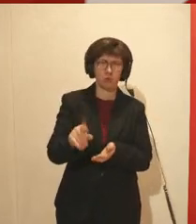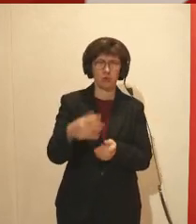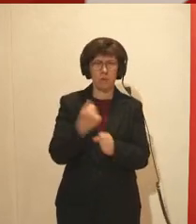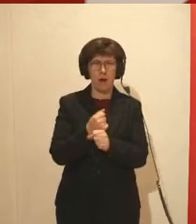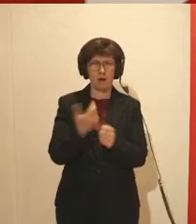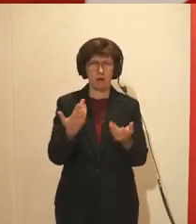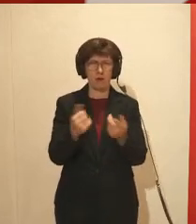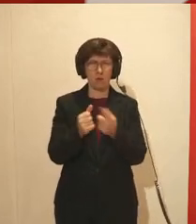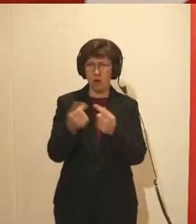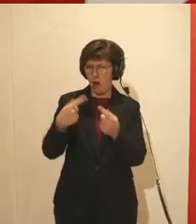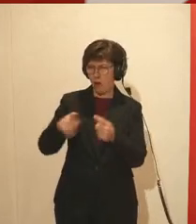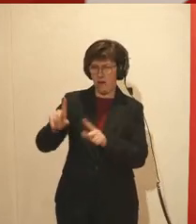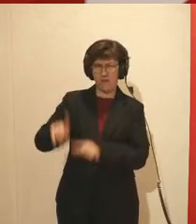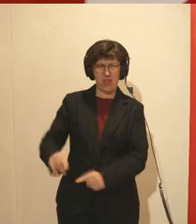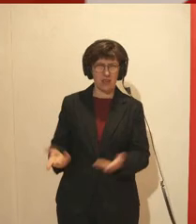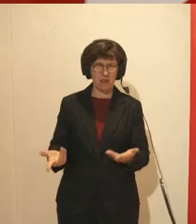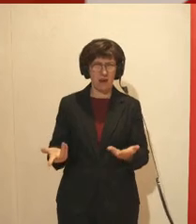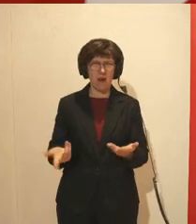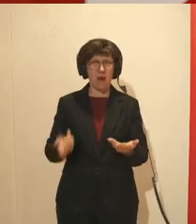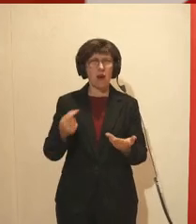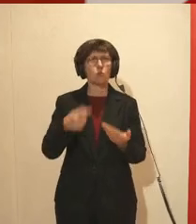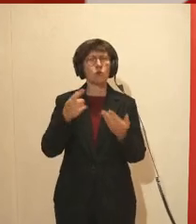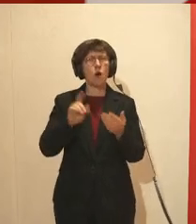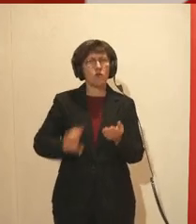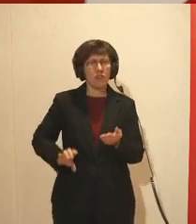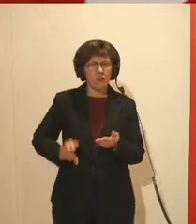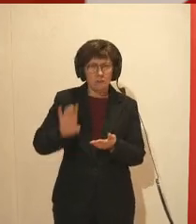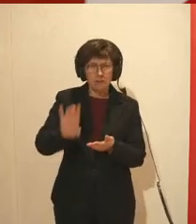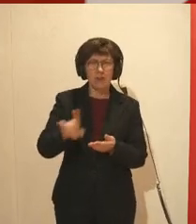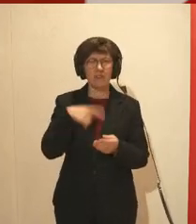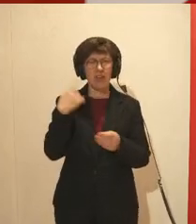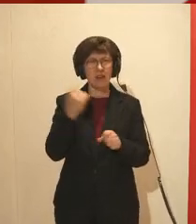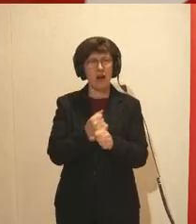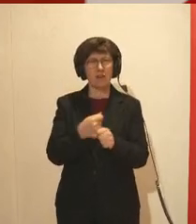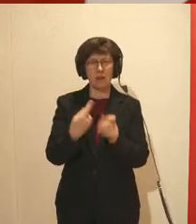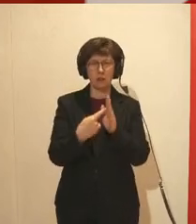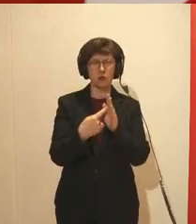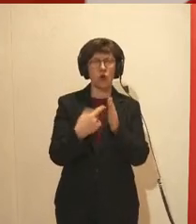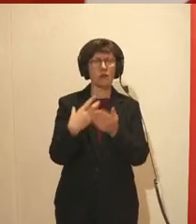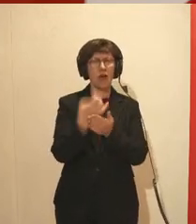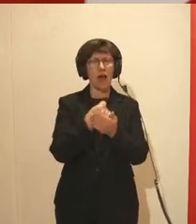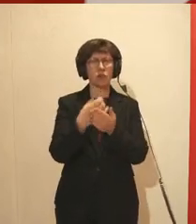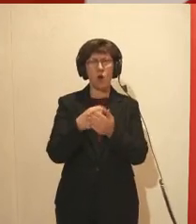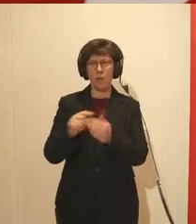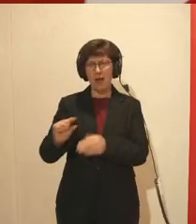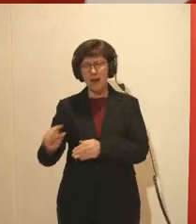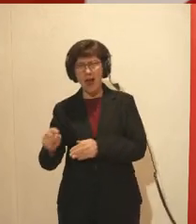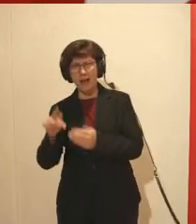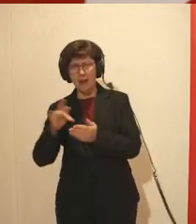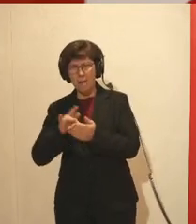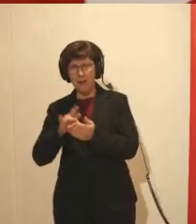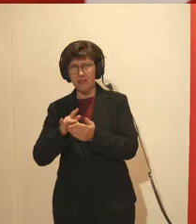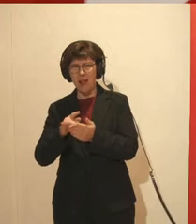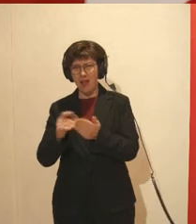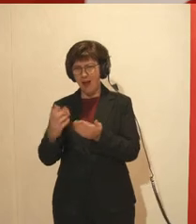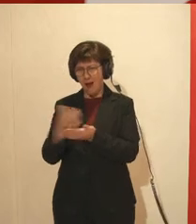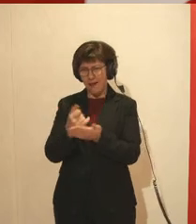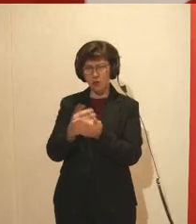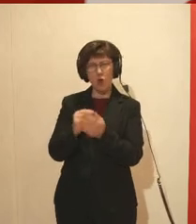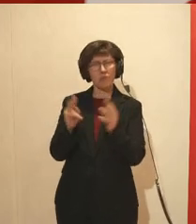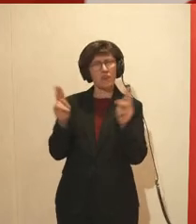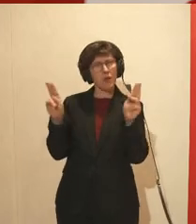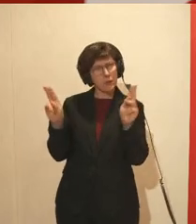und sie müssen den auch leisten damit wir dass die besteuerung des einkommens von kleinen und mittleren einkommen